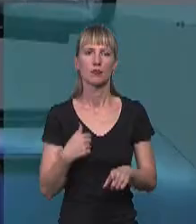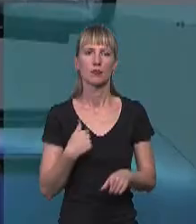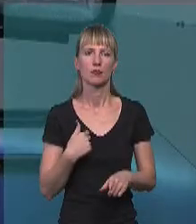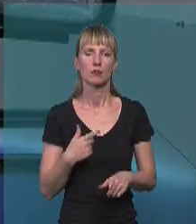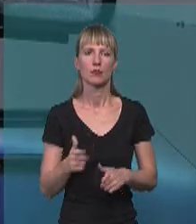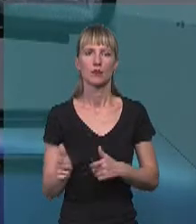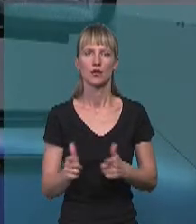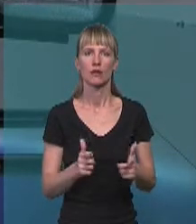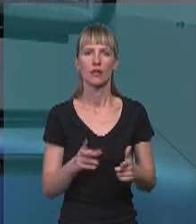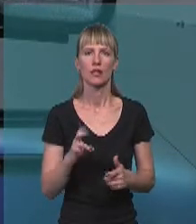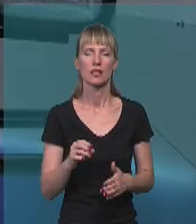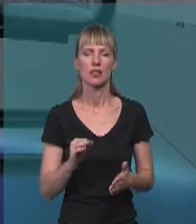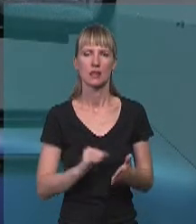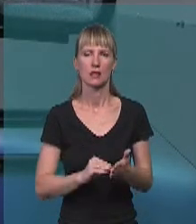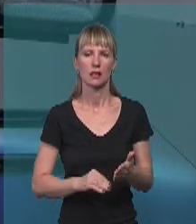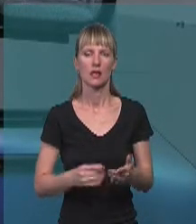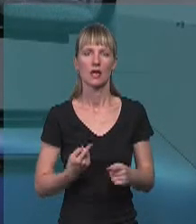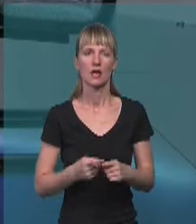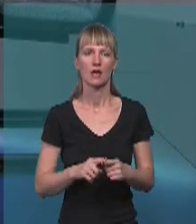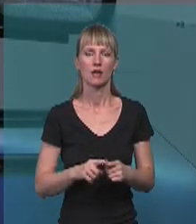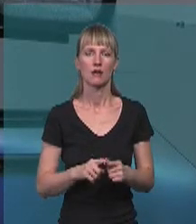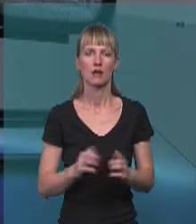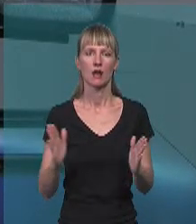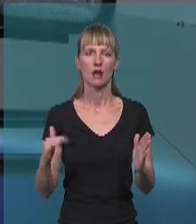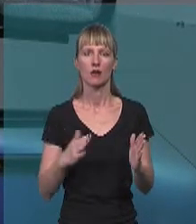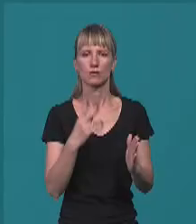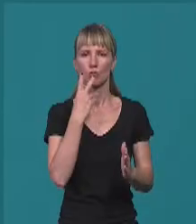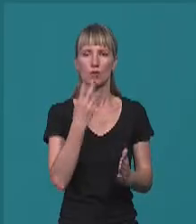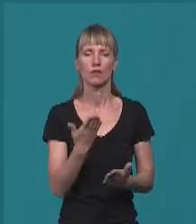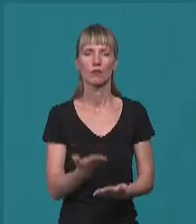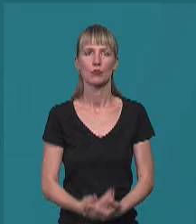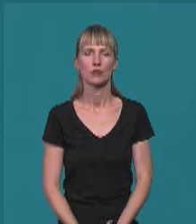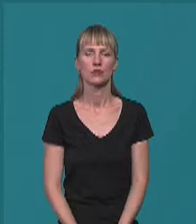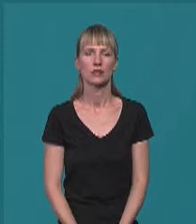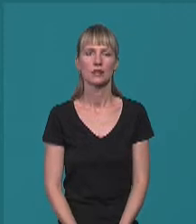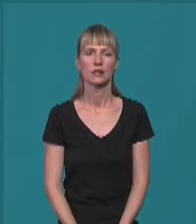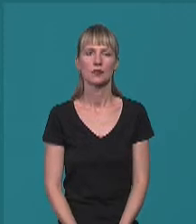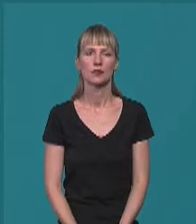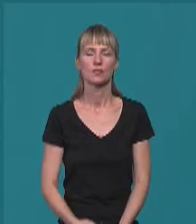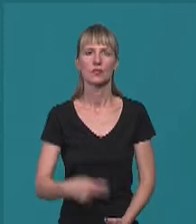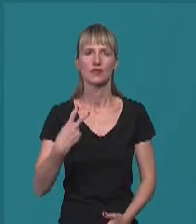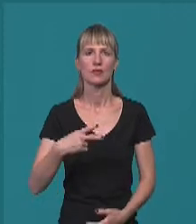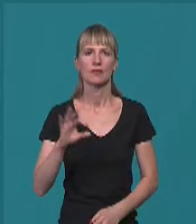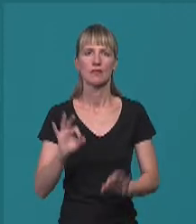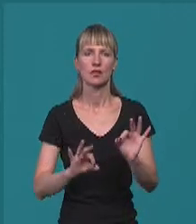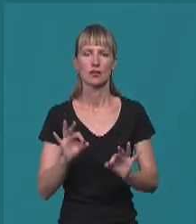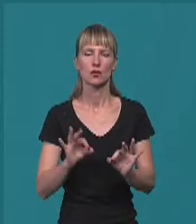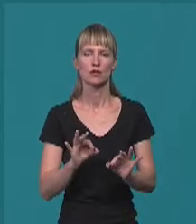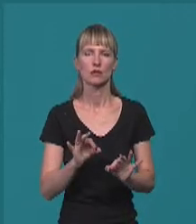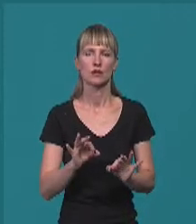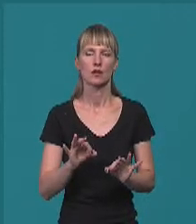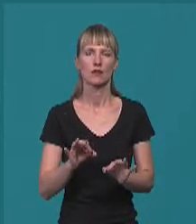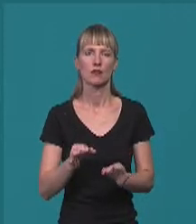основі цих даних інфографіку. Давайте подивимось. І от 20%